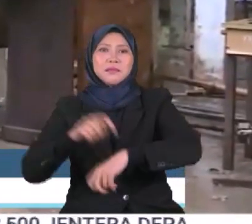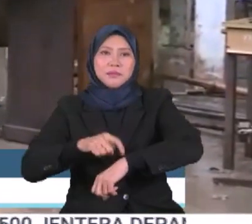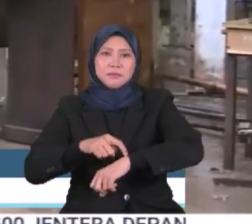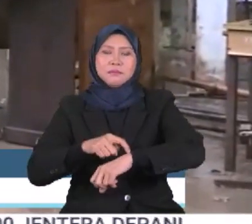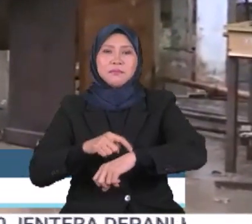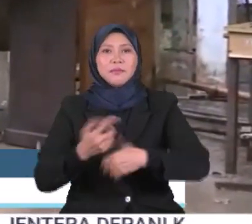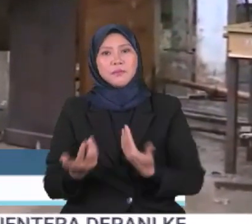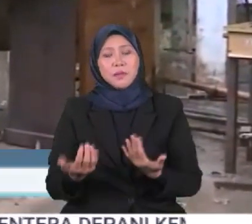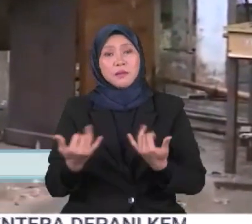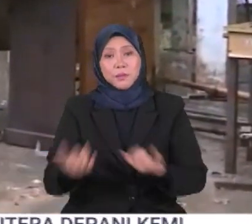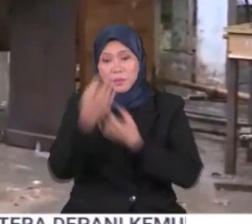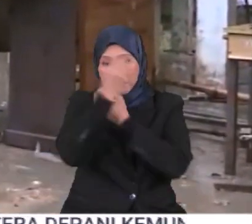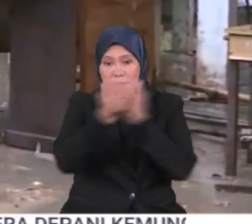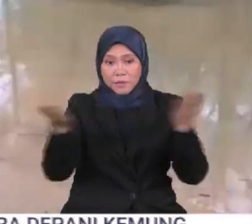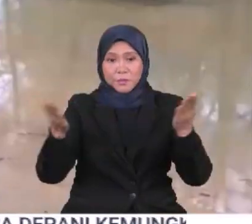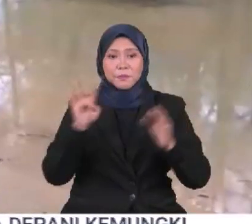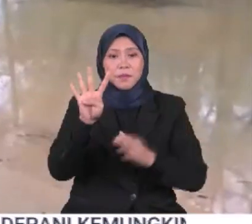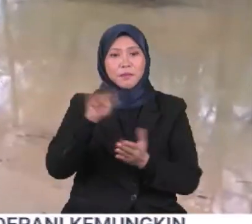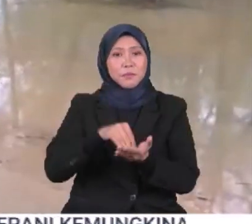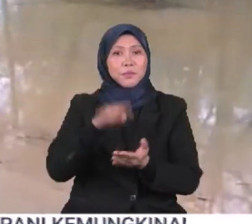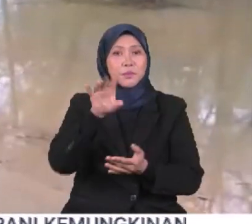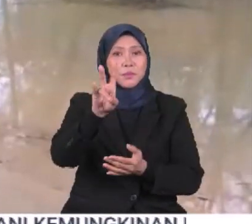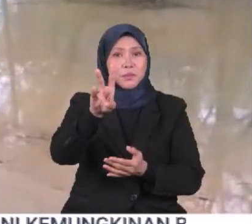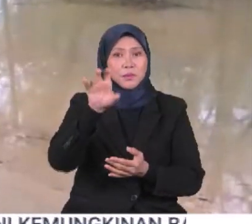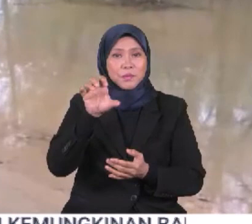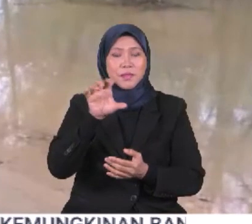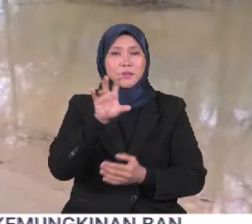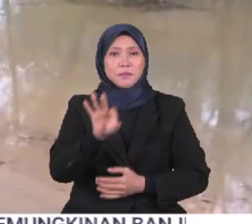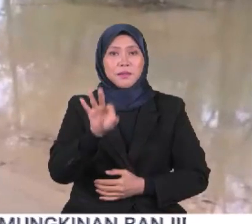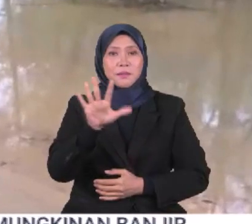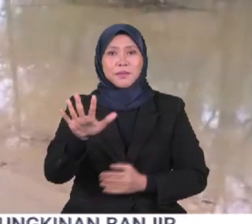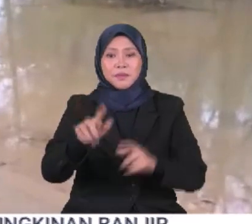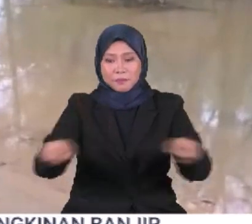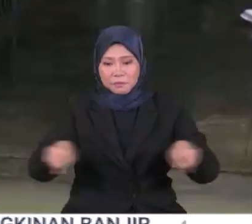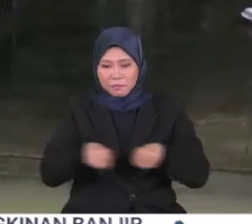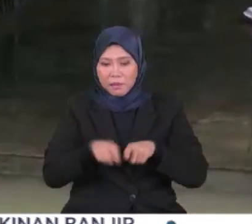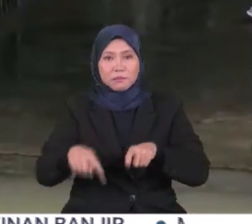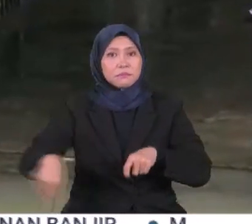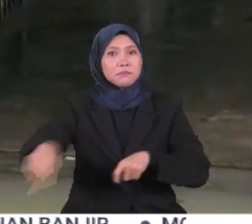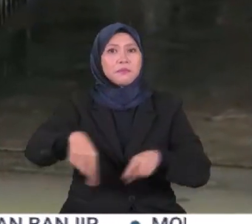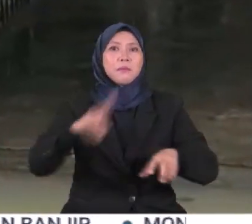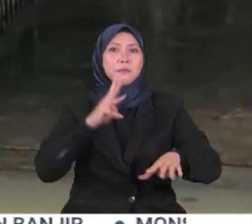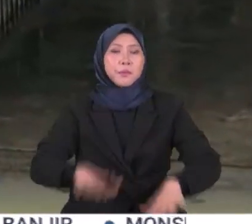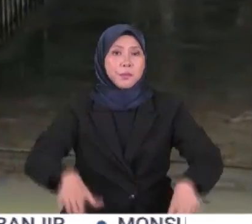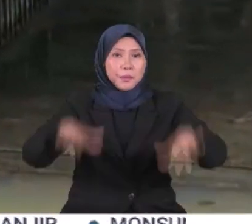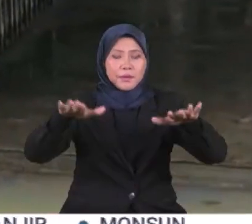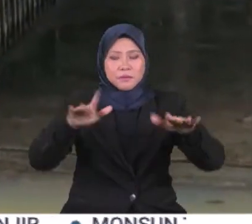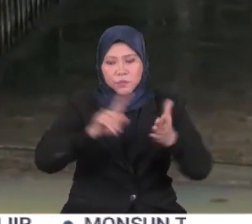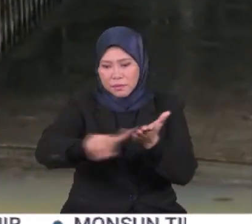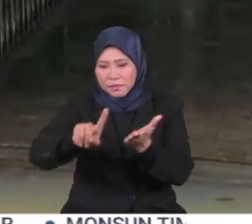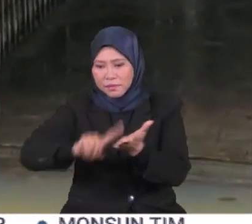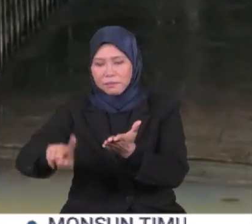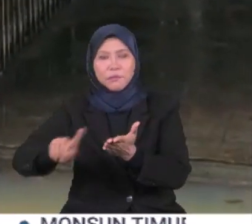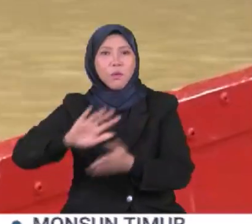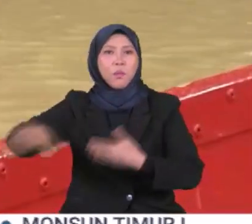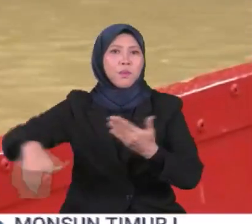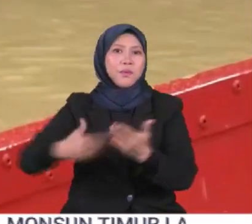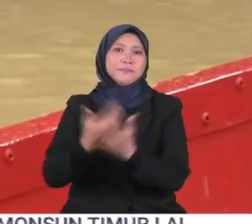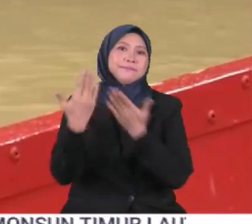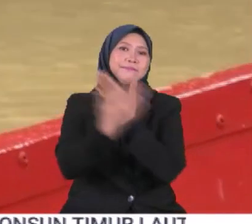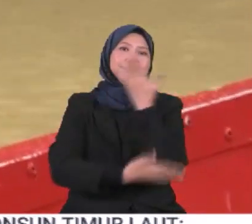sebelum ini jbpm memaklumkan 4795 lokasi berisiko banjir telah dikenal pasti di seluruh